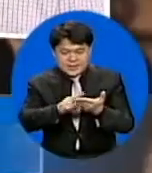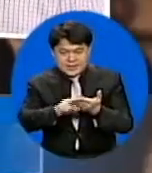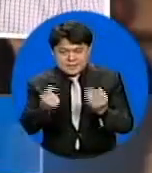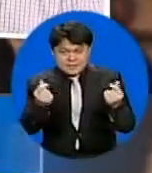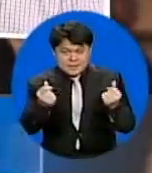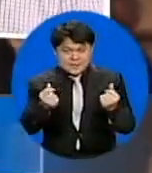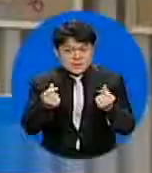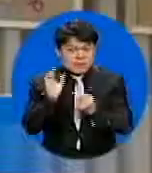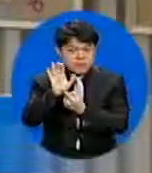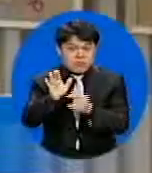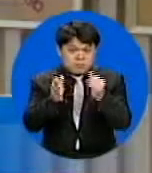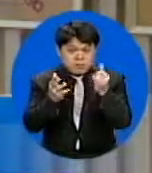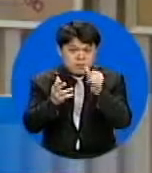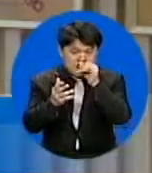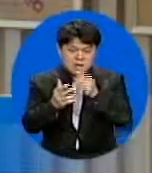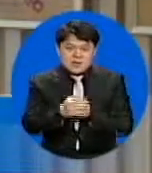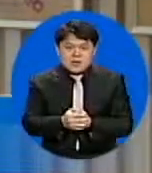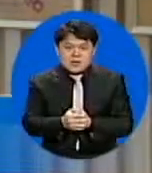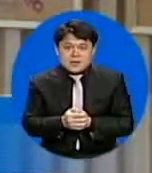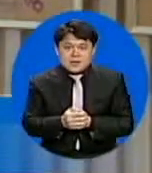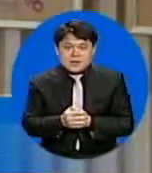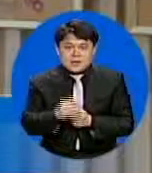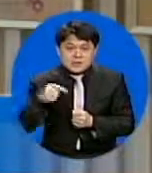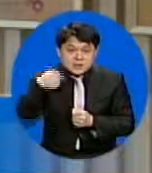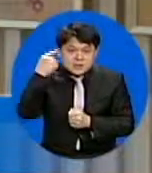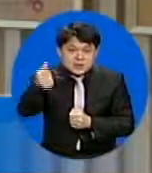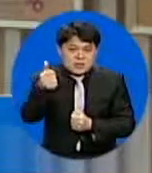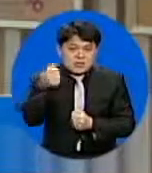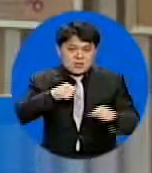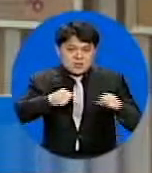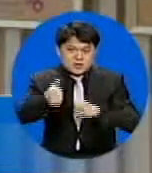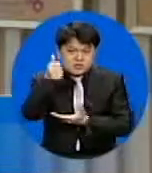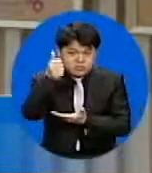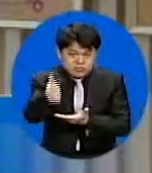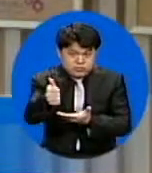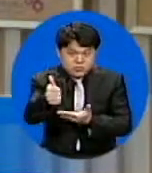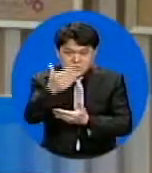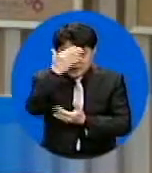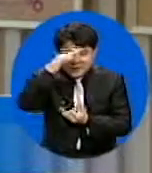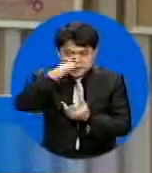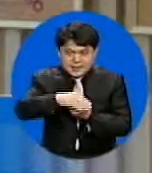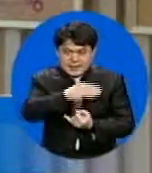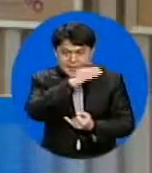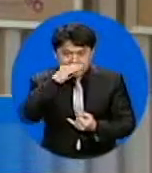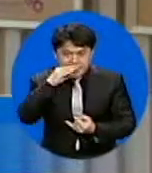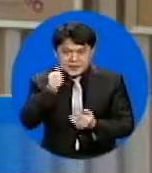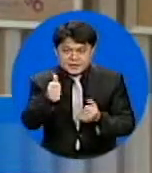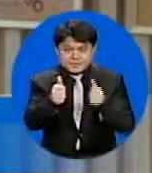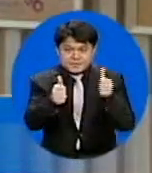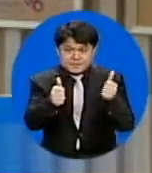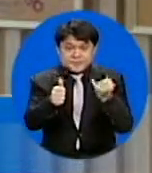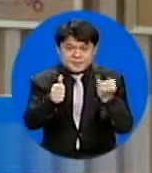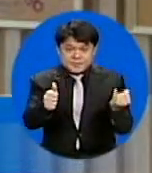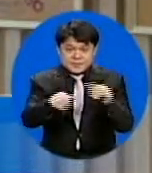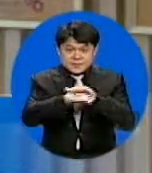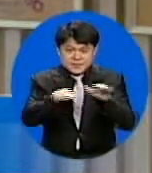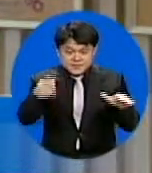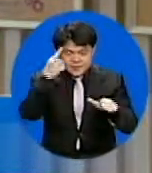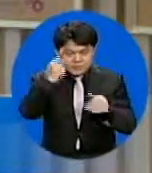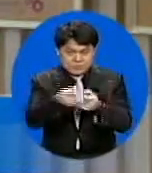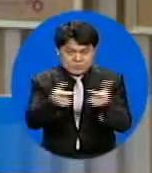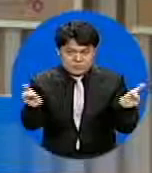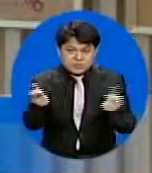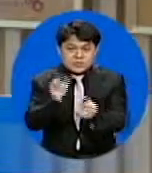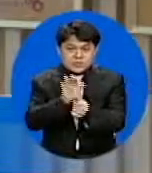장면들. 차세대 죽인 청소년들에게 올바른 성평등 의식을 확산시키고